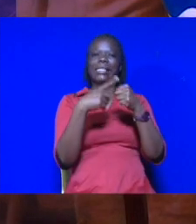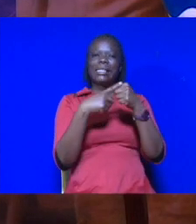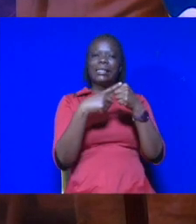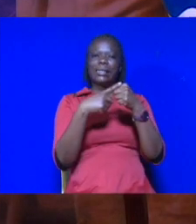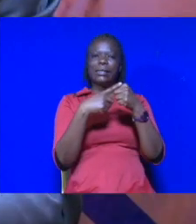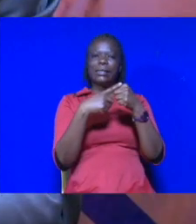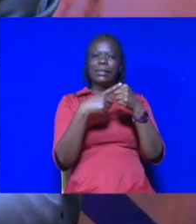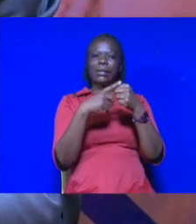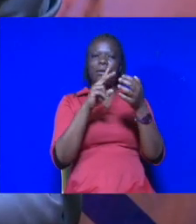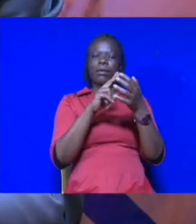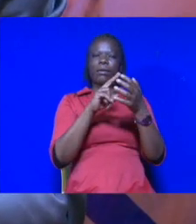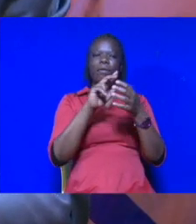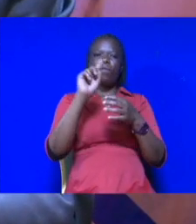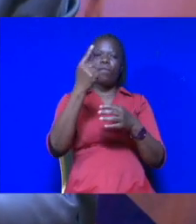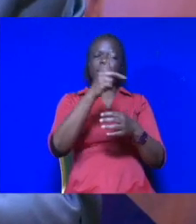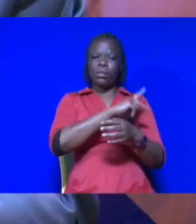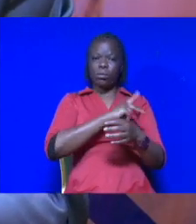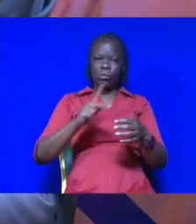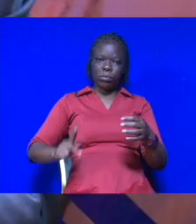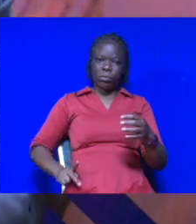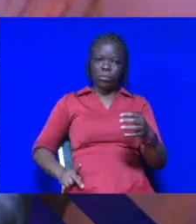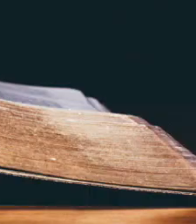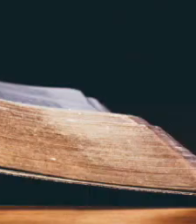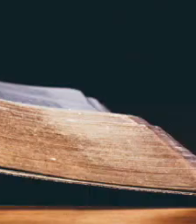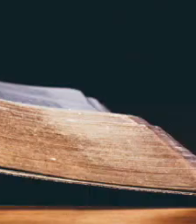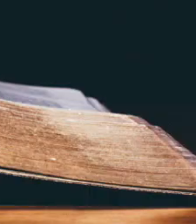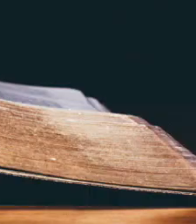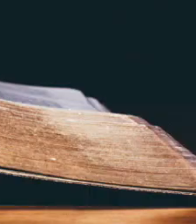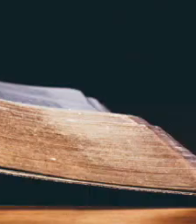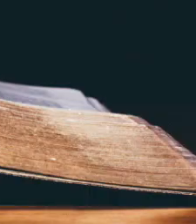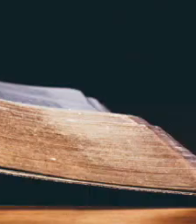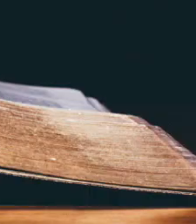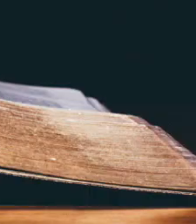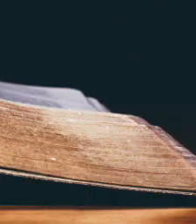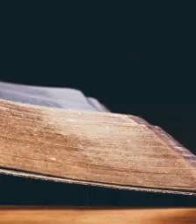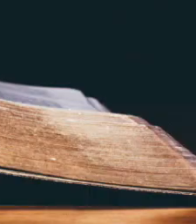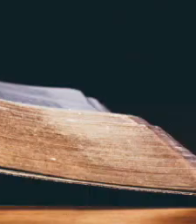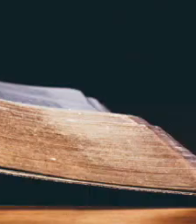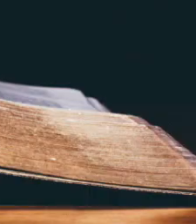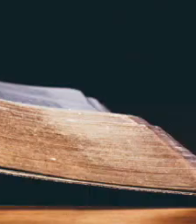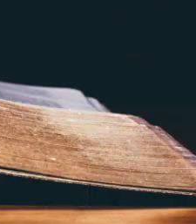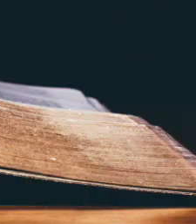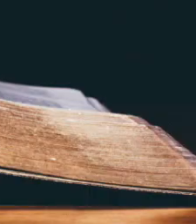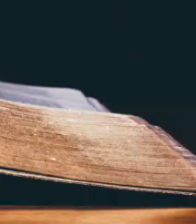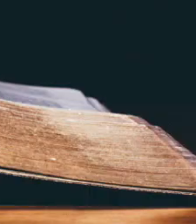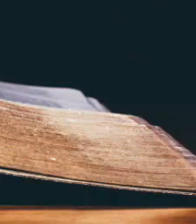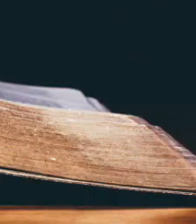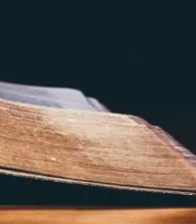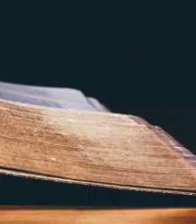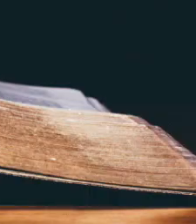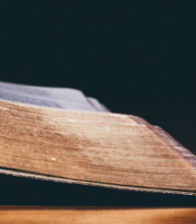46. Wafalme wa kwanza 18 fungu la 46. Mkono wa Bwana ulikuwa juu ya Elia. Usilisahau